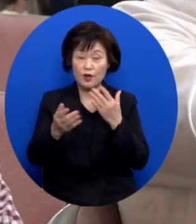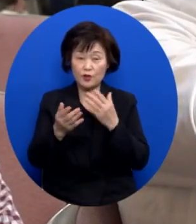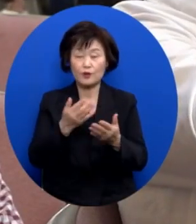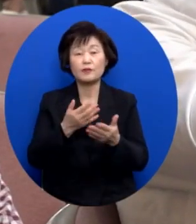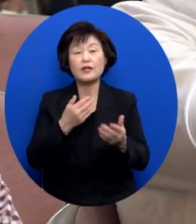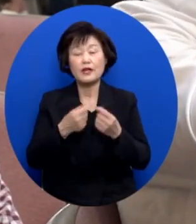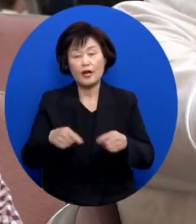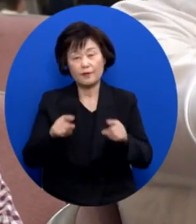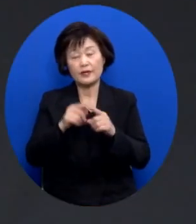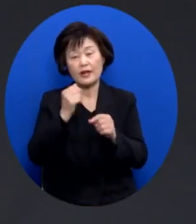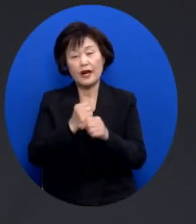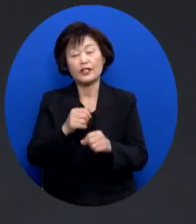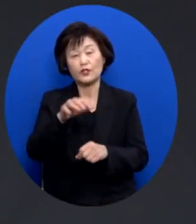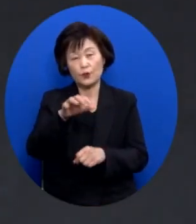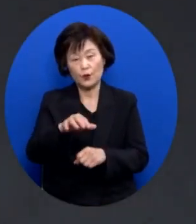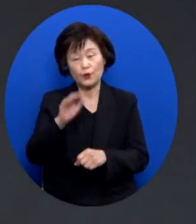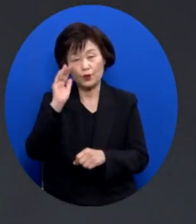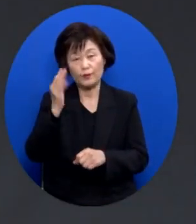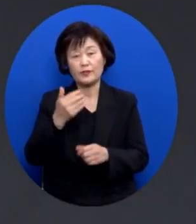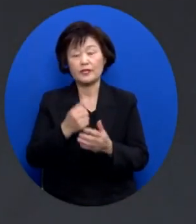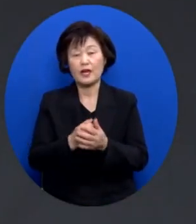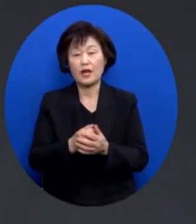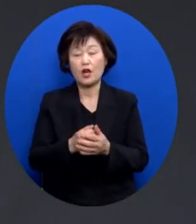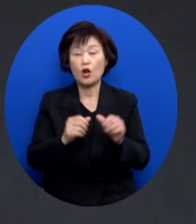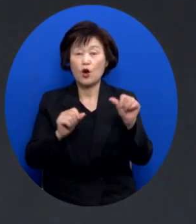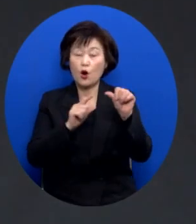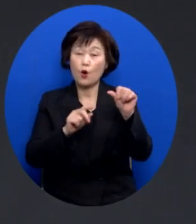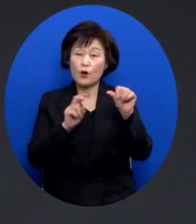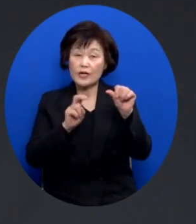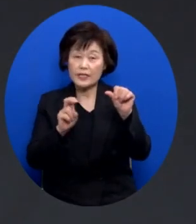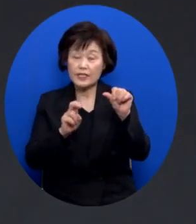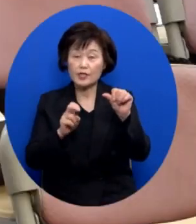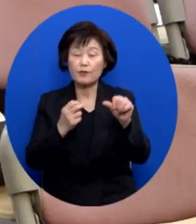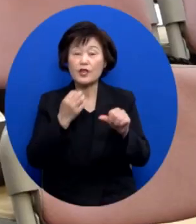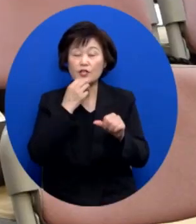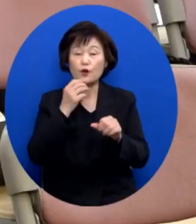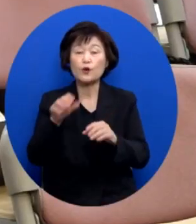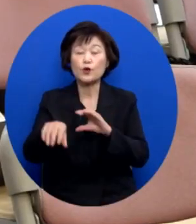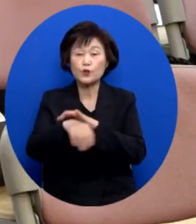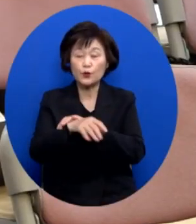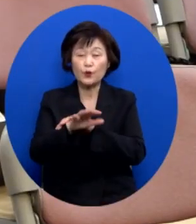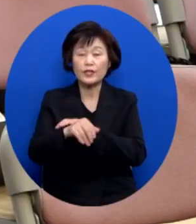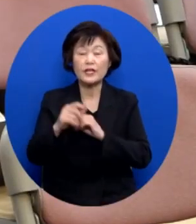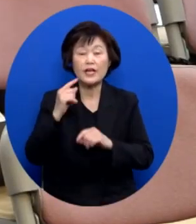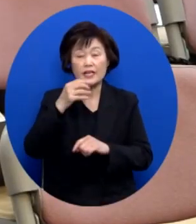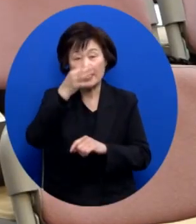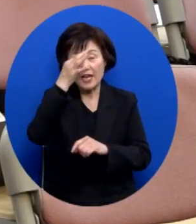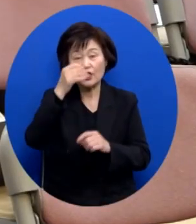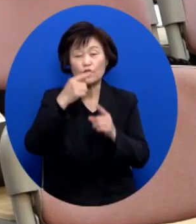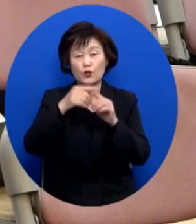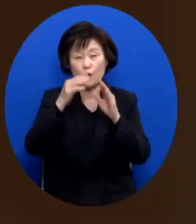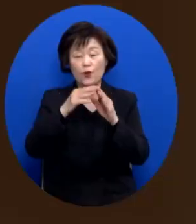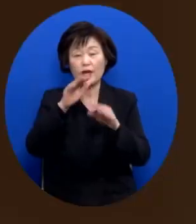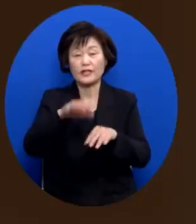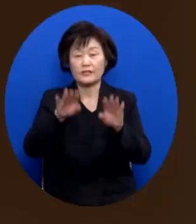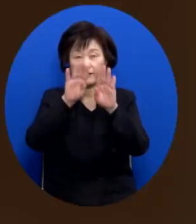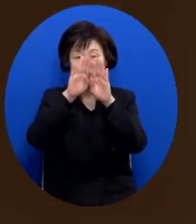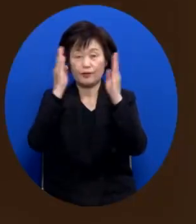것이라고 전했습니다 세미나는 오는 5월 20일 서울 종로구에 있는 예능교회 본당에서 개최됩니다